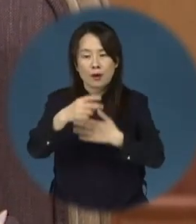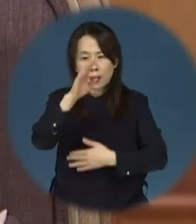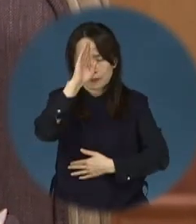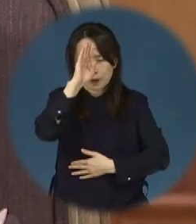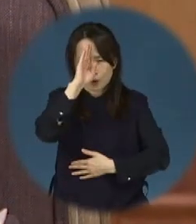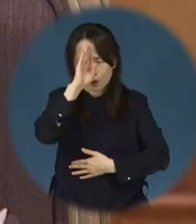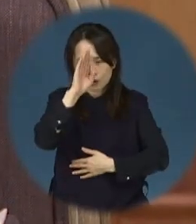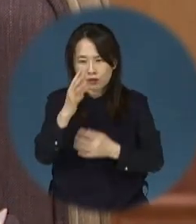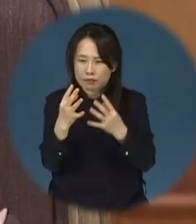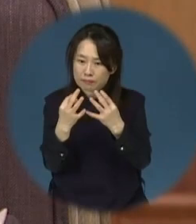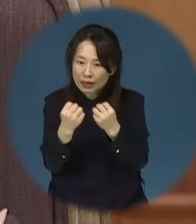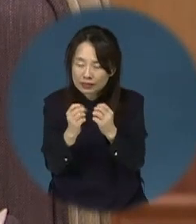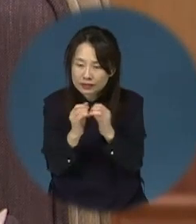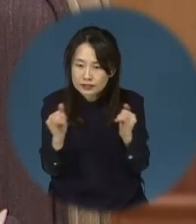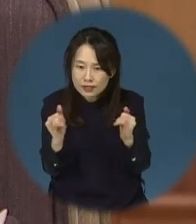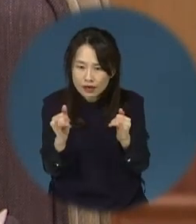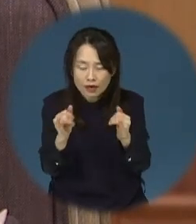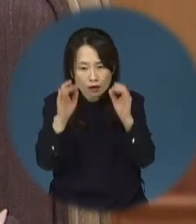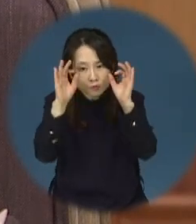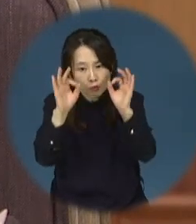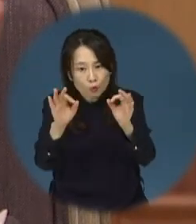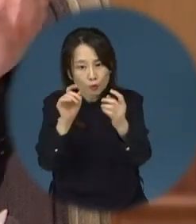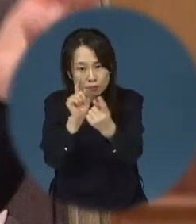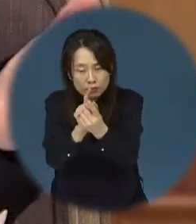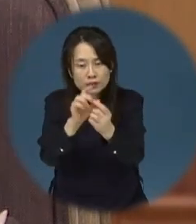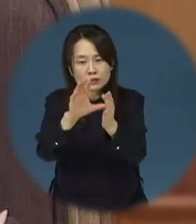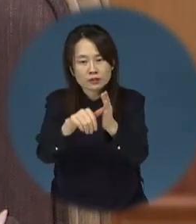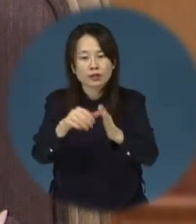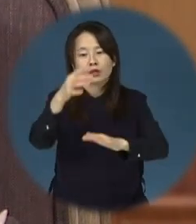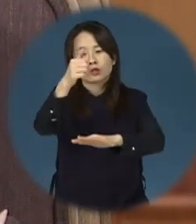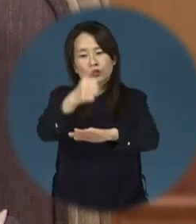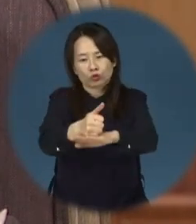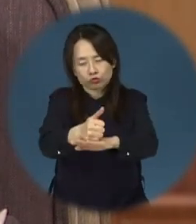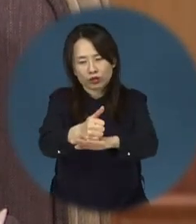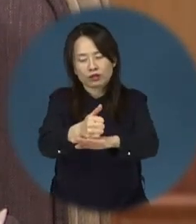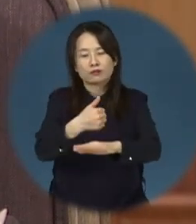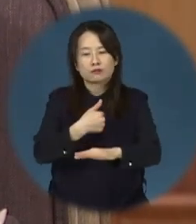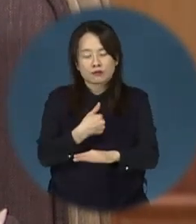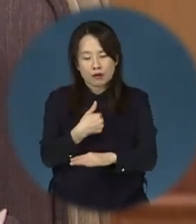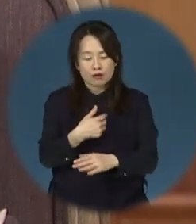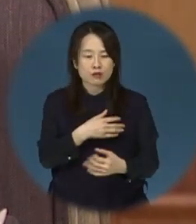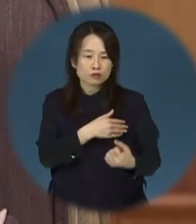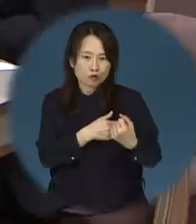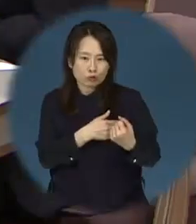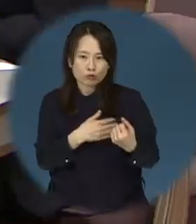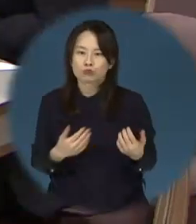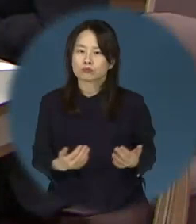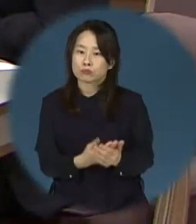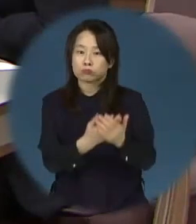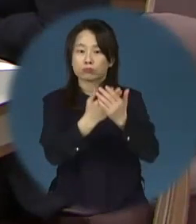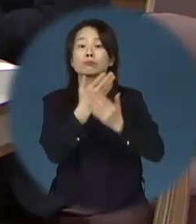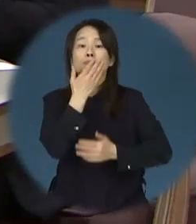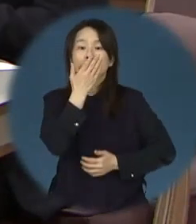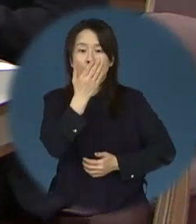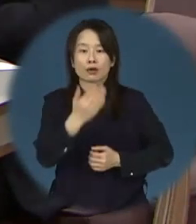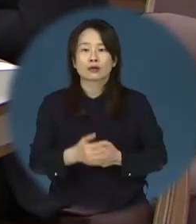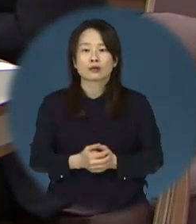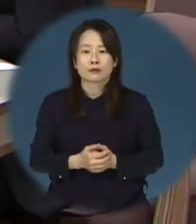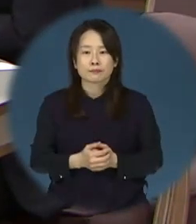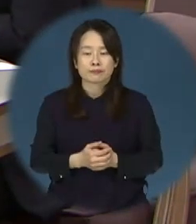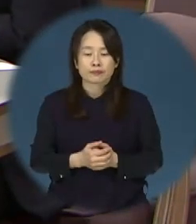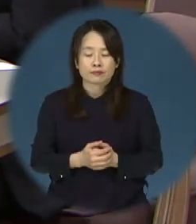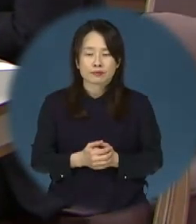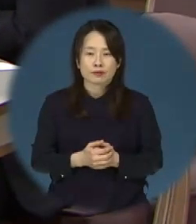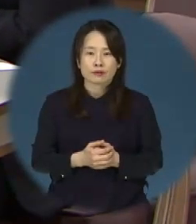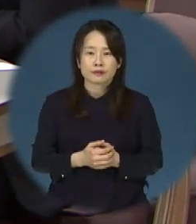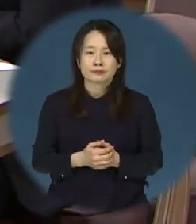많은 사람들 예. 하여튼 여러 가지 모든 것들은 결국엔 환자가 저를 만들어 가는 그렇죠. 거라고 저는 생각하거든요. 그렇죠. 마치 아이가 엄마를